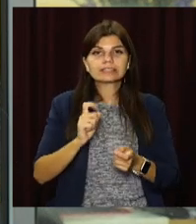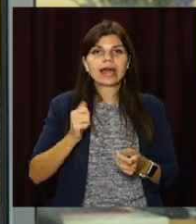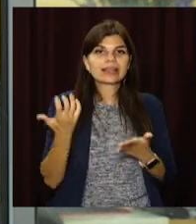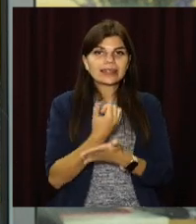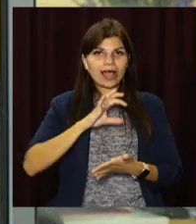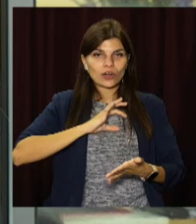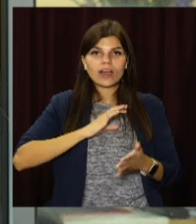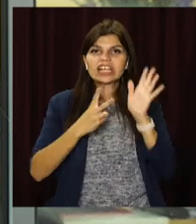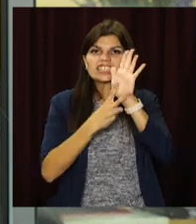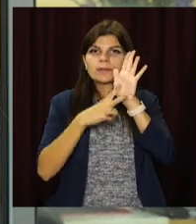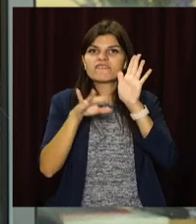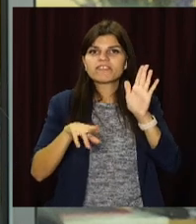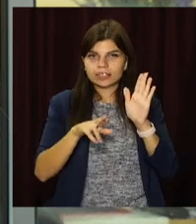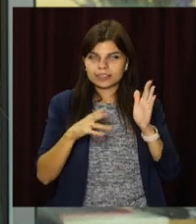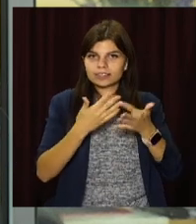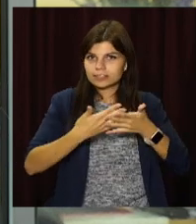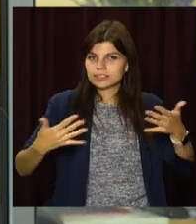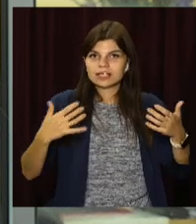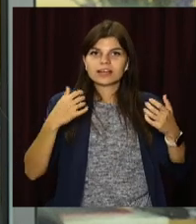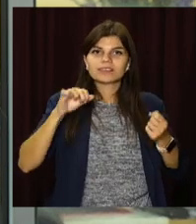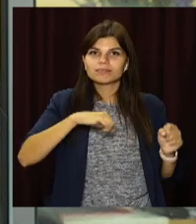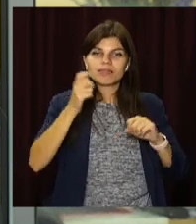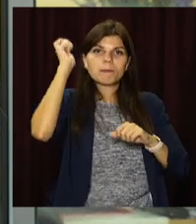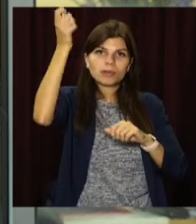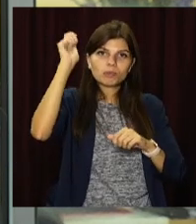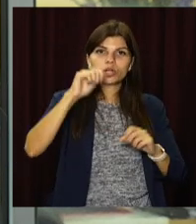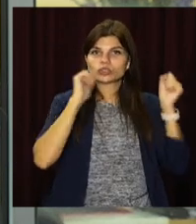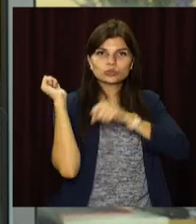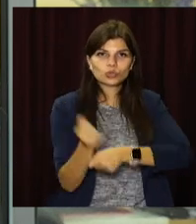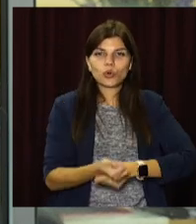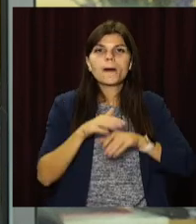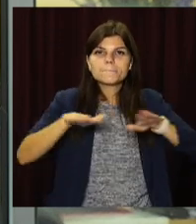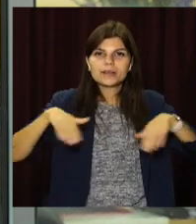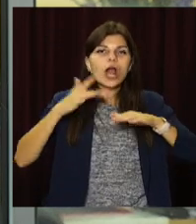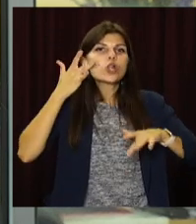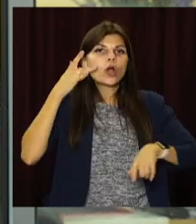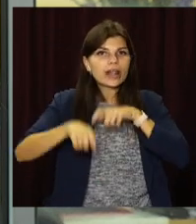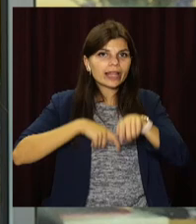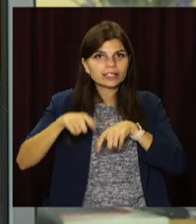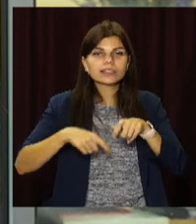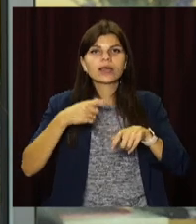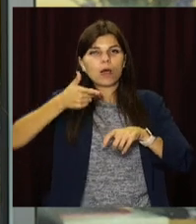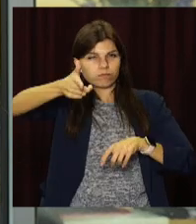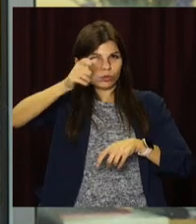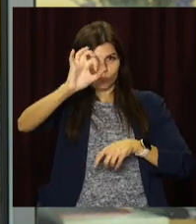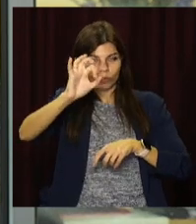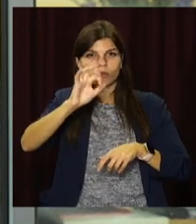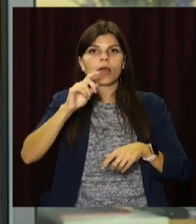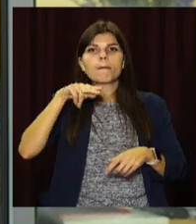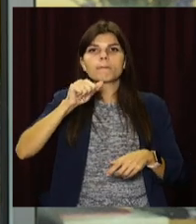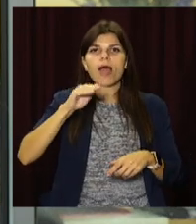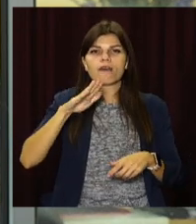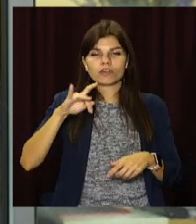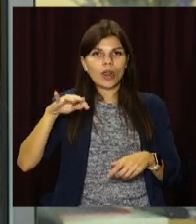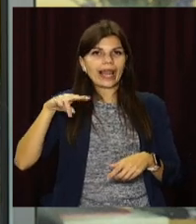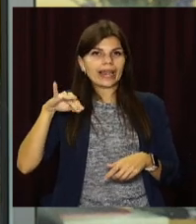нагороди в 7 видах спорту – академічному веслуванні, бадмінтоні, дзюдо, плаванні, легкій атлетиці, кульовій стрільбі і пауерліфтингу.